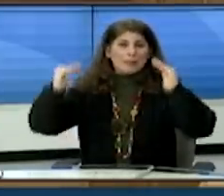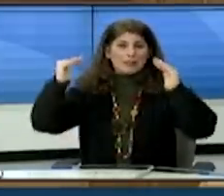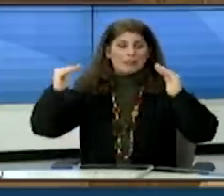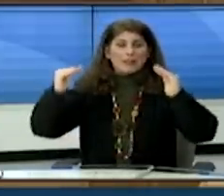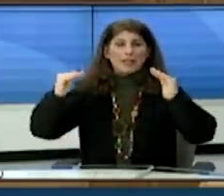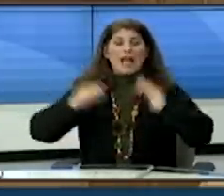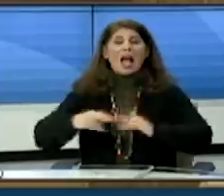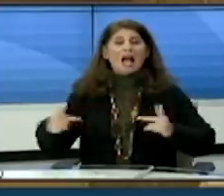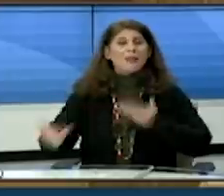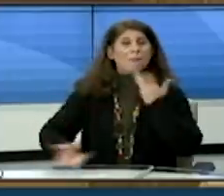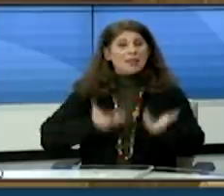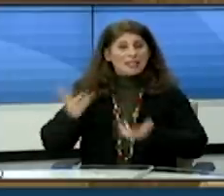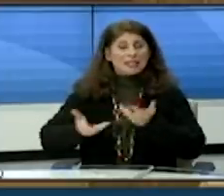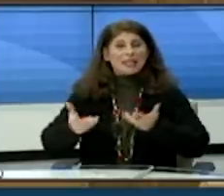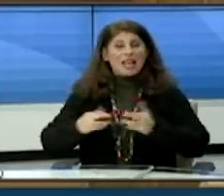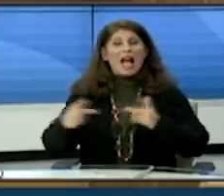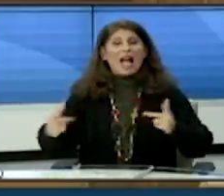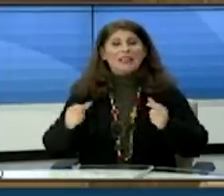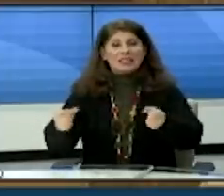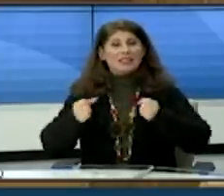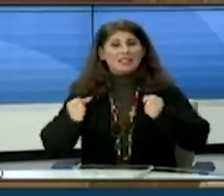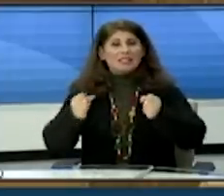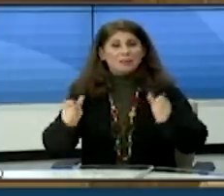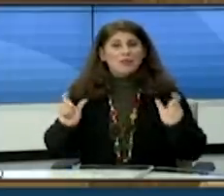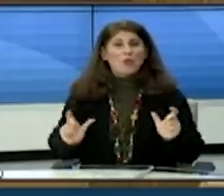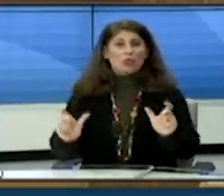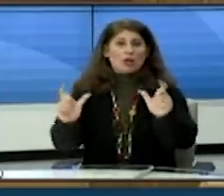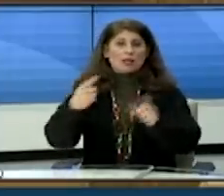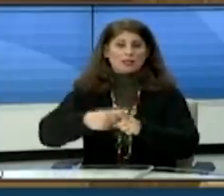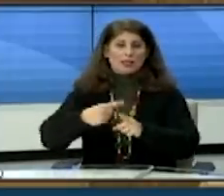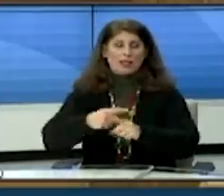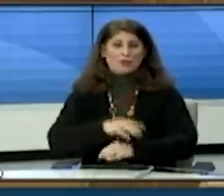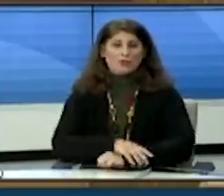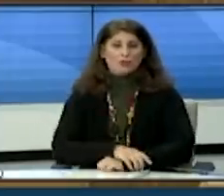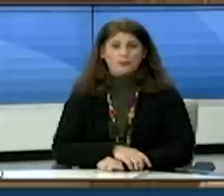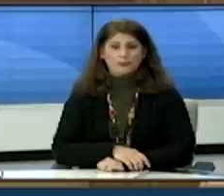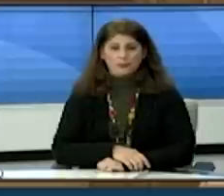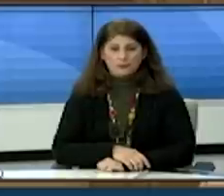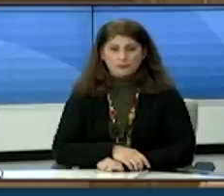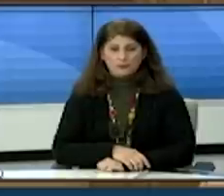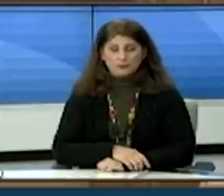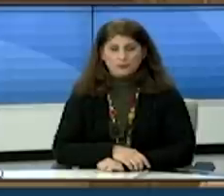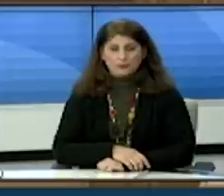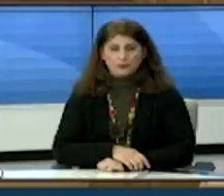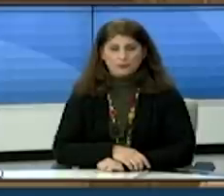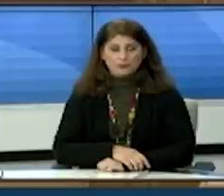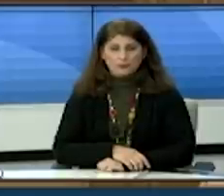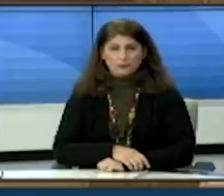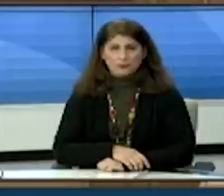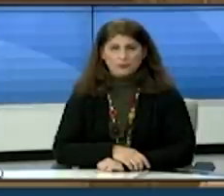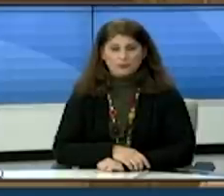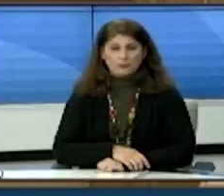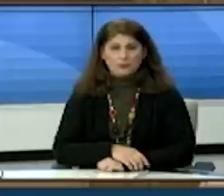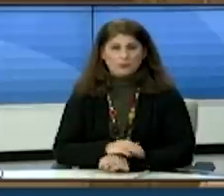στην αντιπυρική, την αντισεισμική θωράκιση. Έργα και υποδομές που δεν σχεδιάζονται και δεν